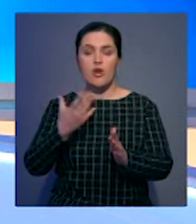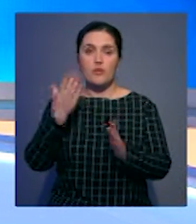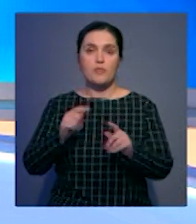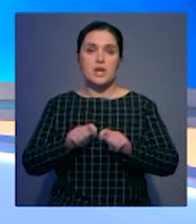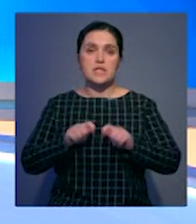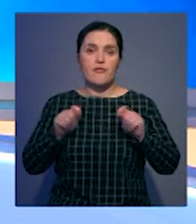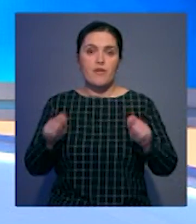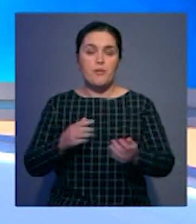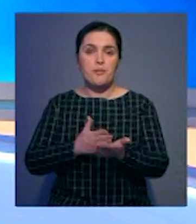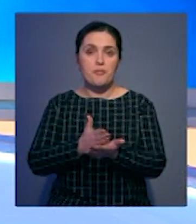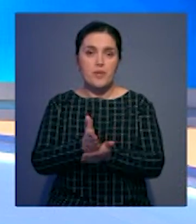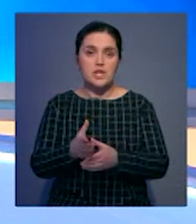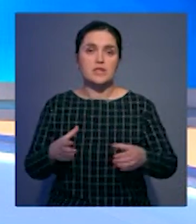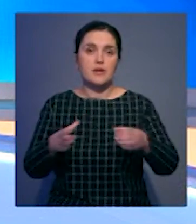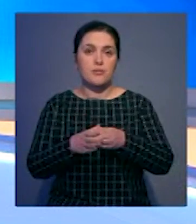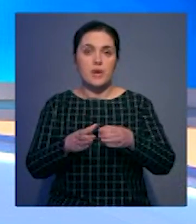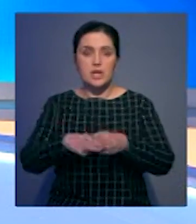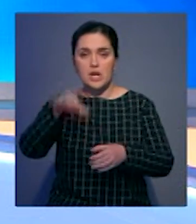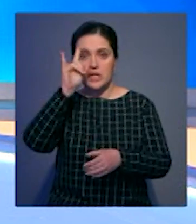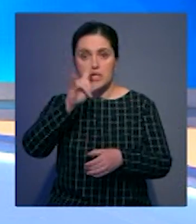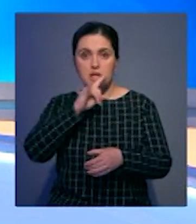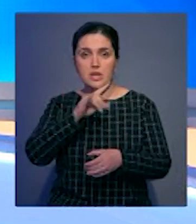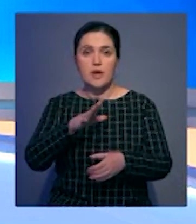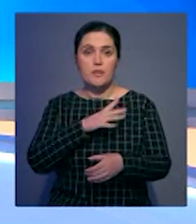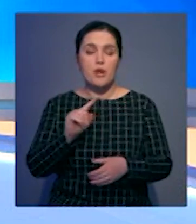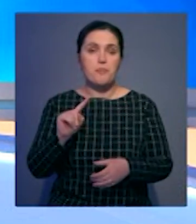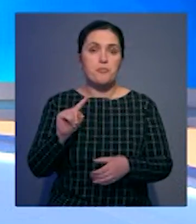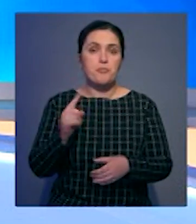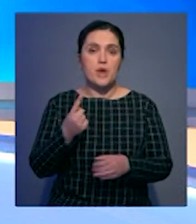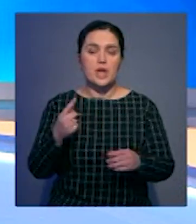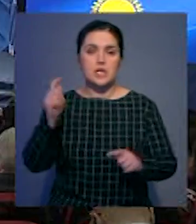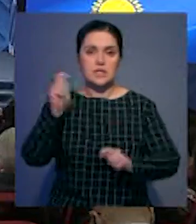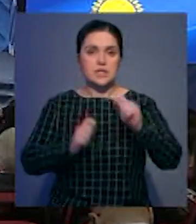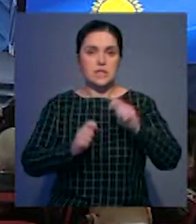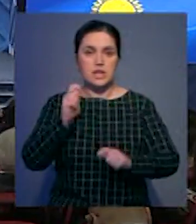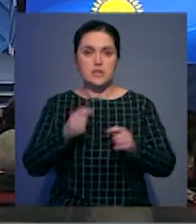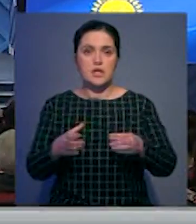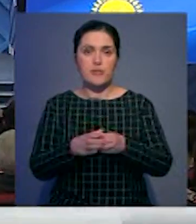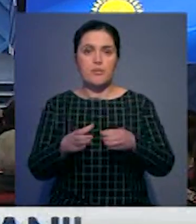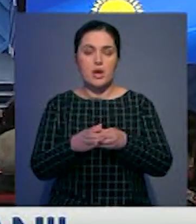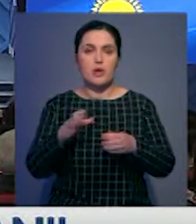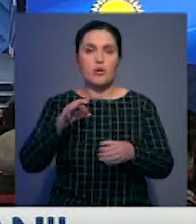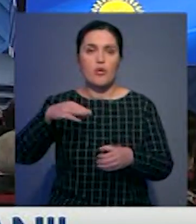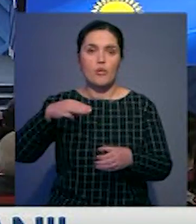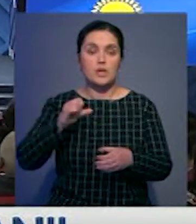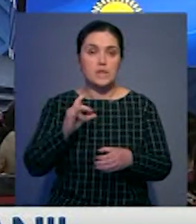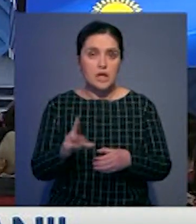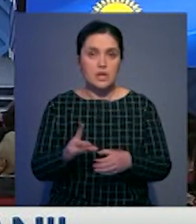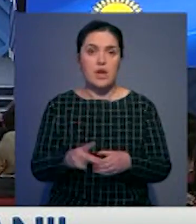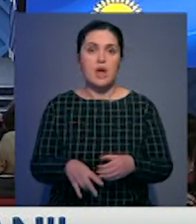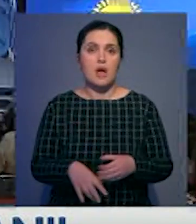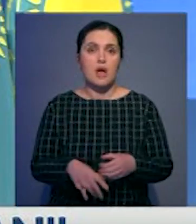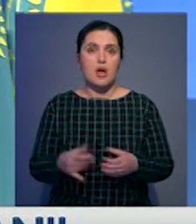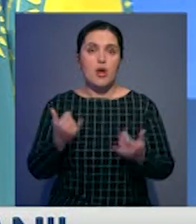считается днем образования ведущей политической силы страны. Тогда был проведен первый учредительный съезд еще партии